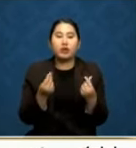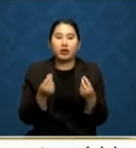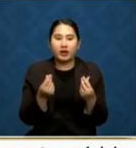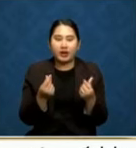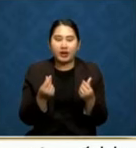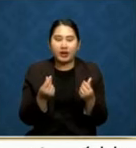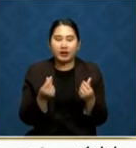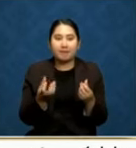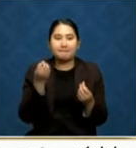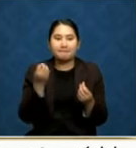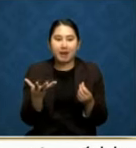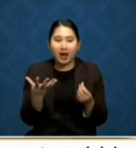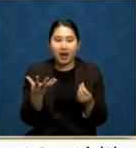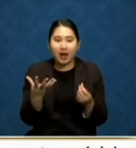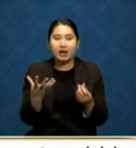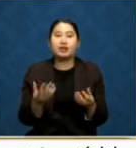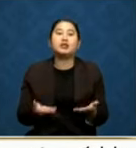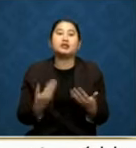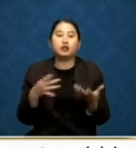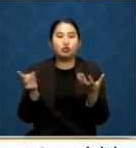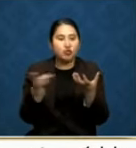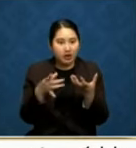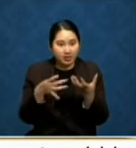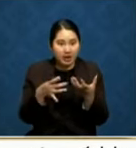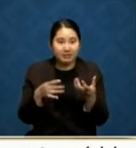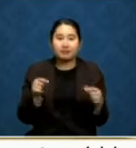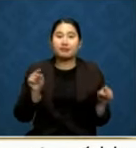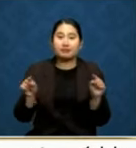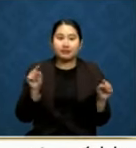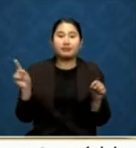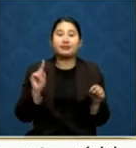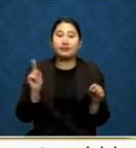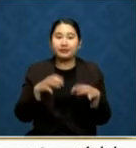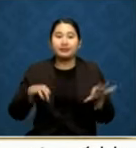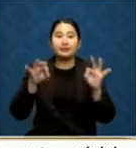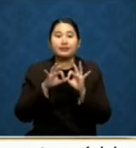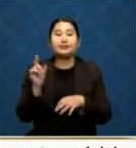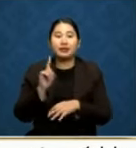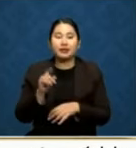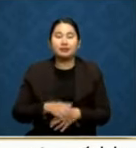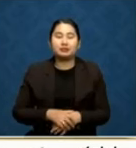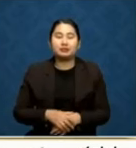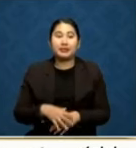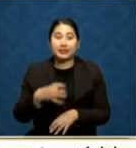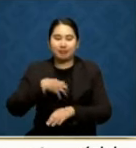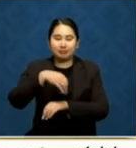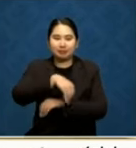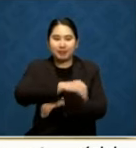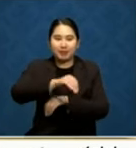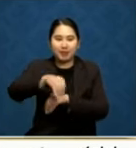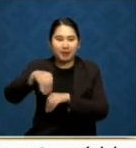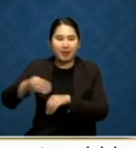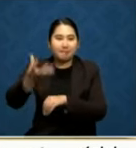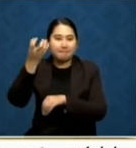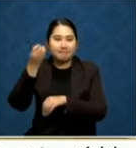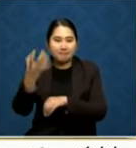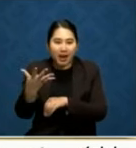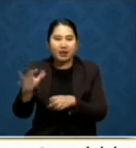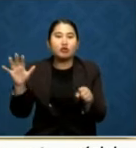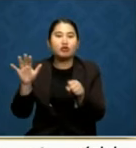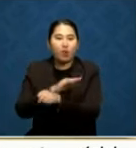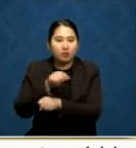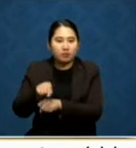ปริมาณหรือคุภาพปัที่สมคักวาท่านจะเล่งผลิตองคกรให้ครบ